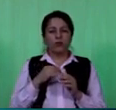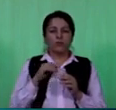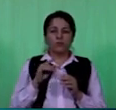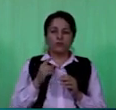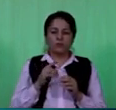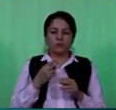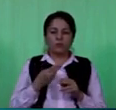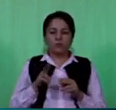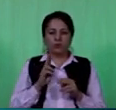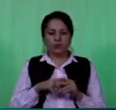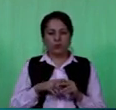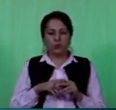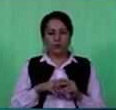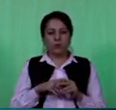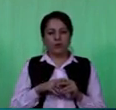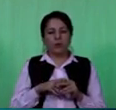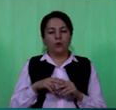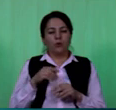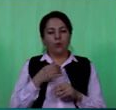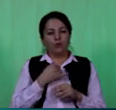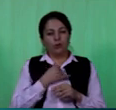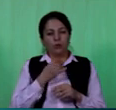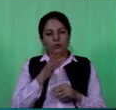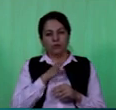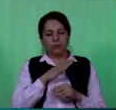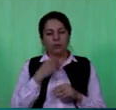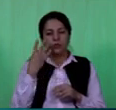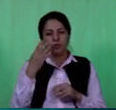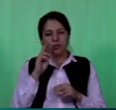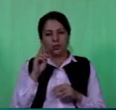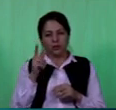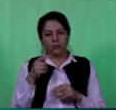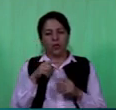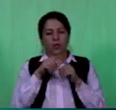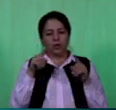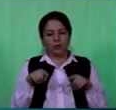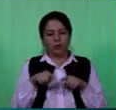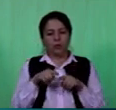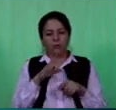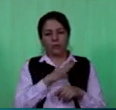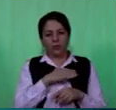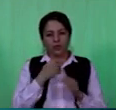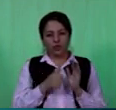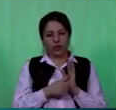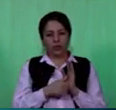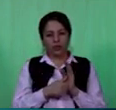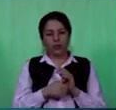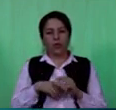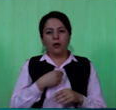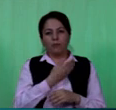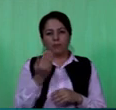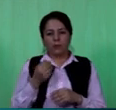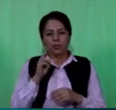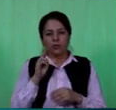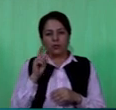потому что у нас было четыре килограмма о коровах было шесть мы килограммы